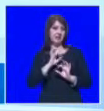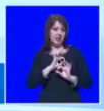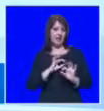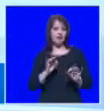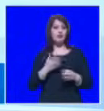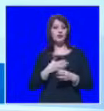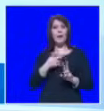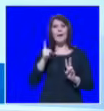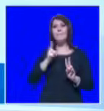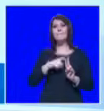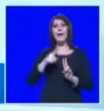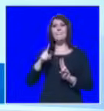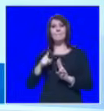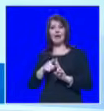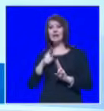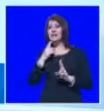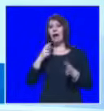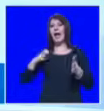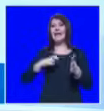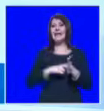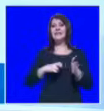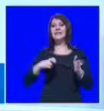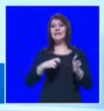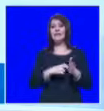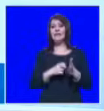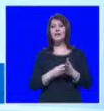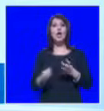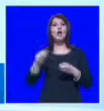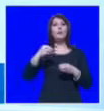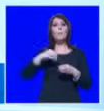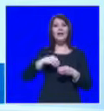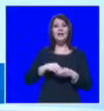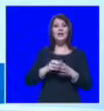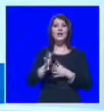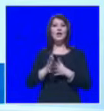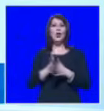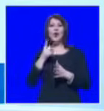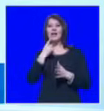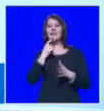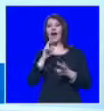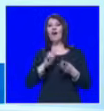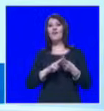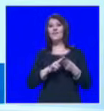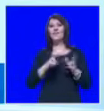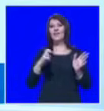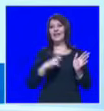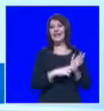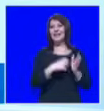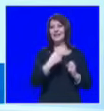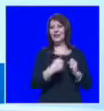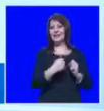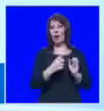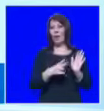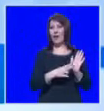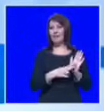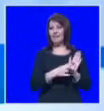време на Продължаваме промяната са лицензирани допълнителни оператори на въпросните винетки, така че тази теза се разпадна в движение.